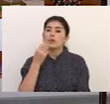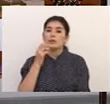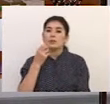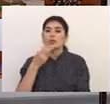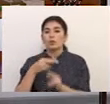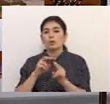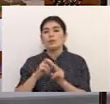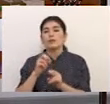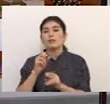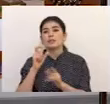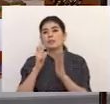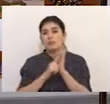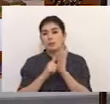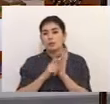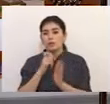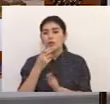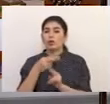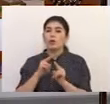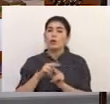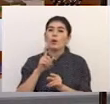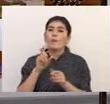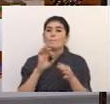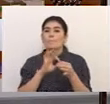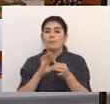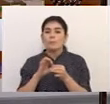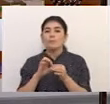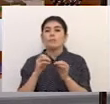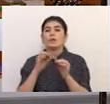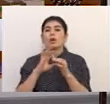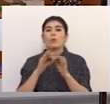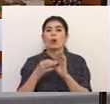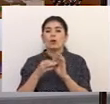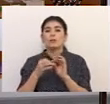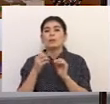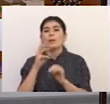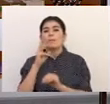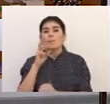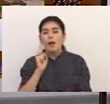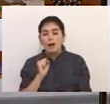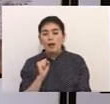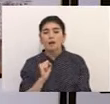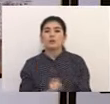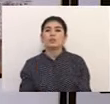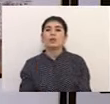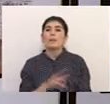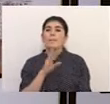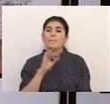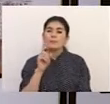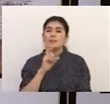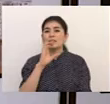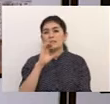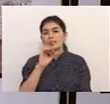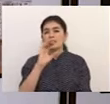deb o'tgansiz 7-sinfda siz. Ularga bog'lamalar kiradi. Bog'lamalarga man, miz,